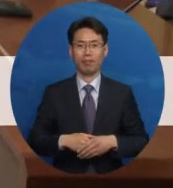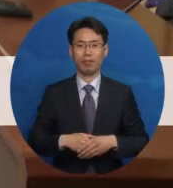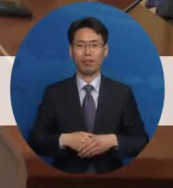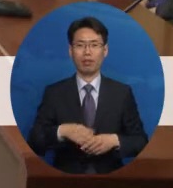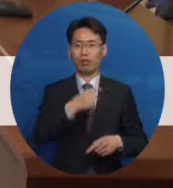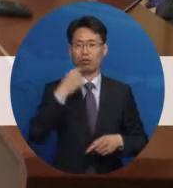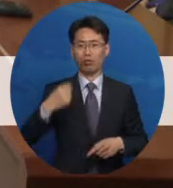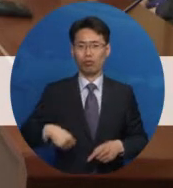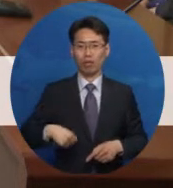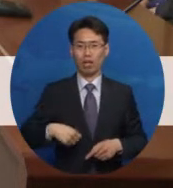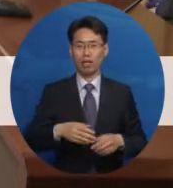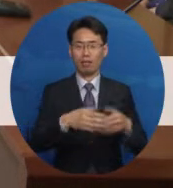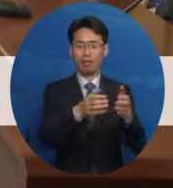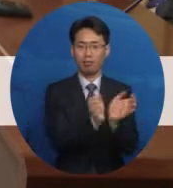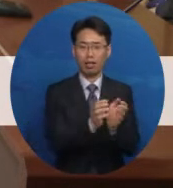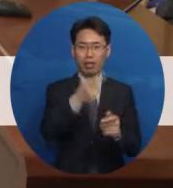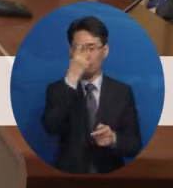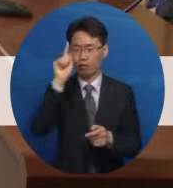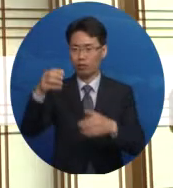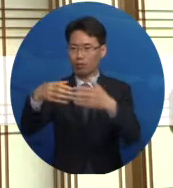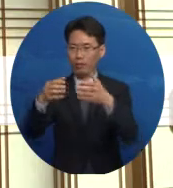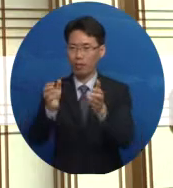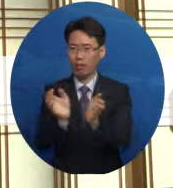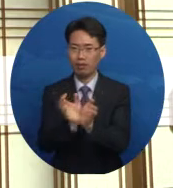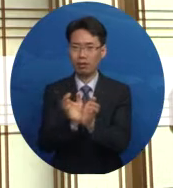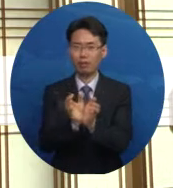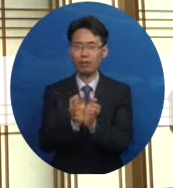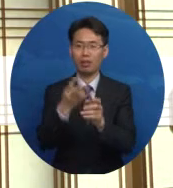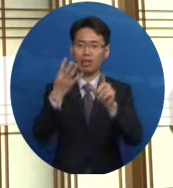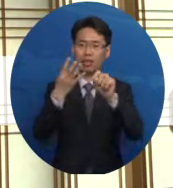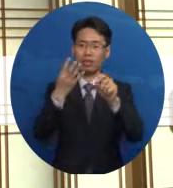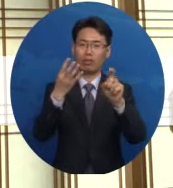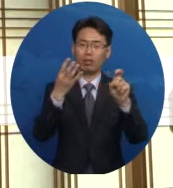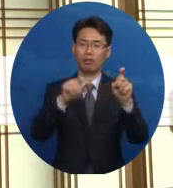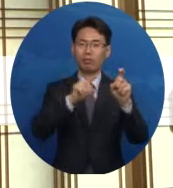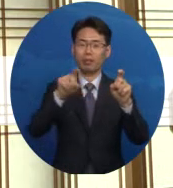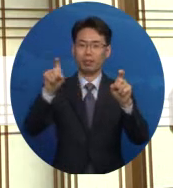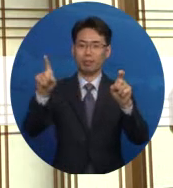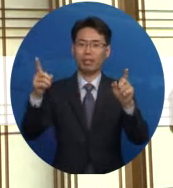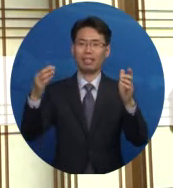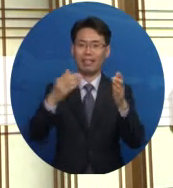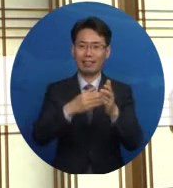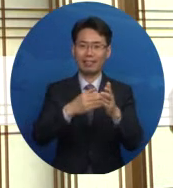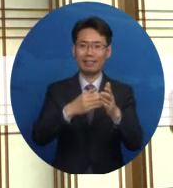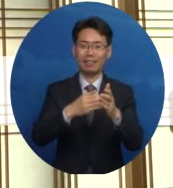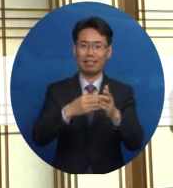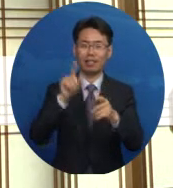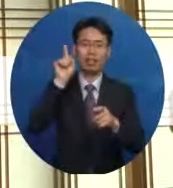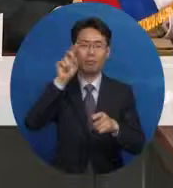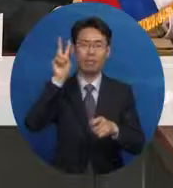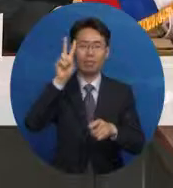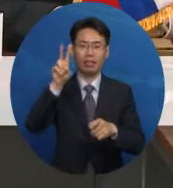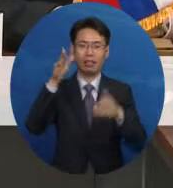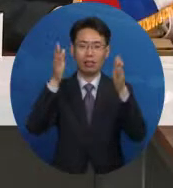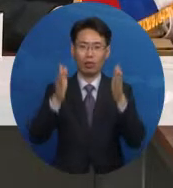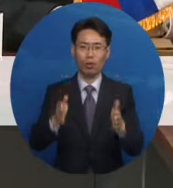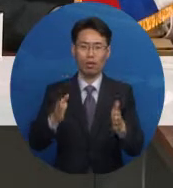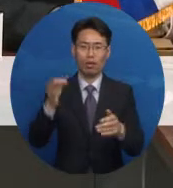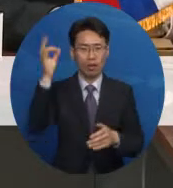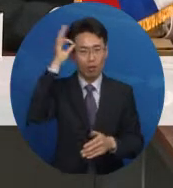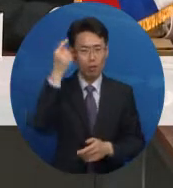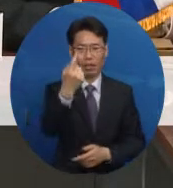중국 김춘산 훈춘시장과 러시아 오부치니코프 하산군수 일행이 10일부터 11일까지 1박 2일간의 일정으로